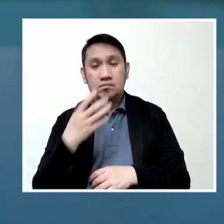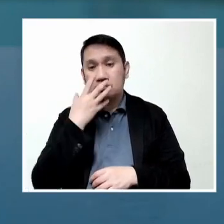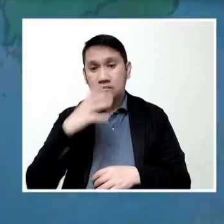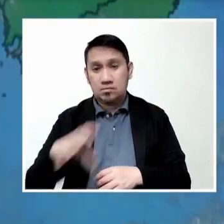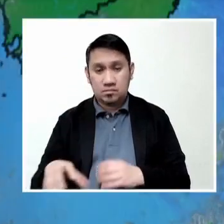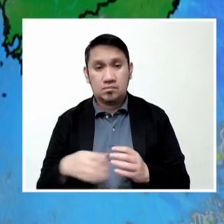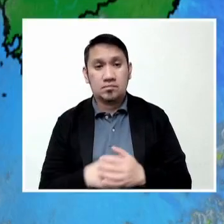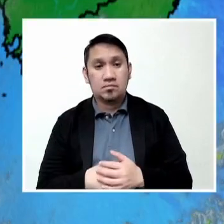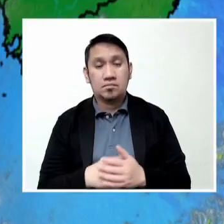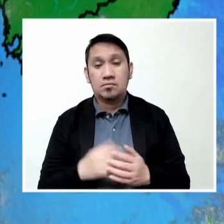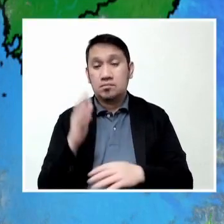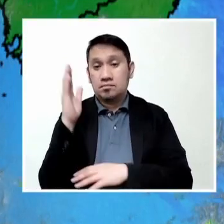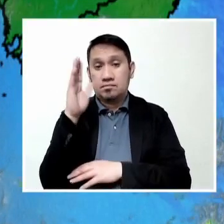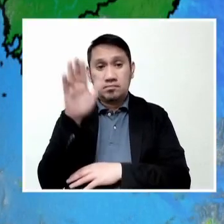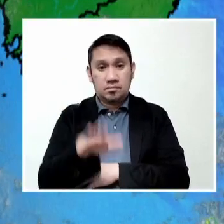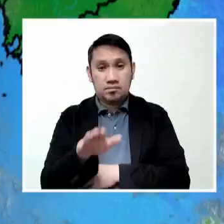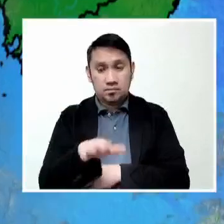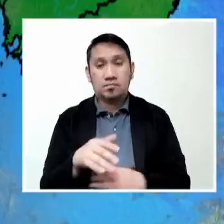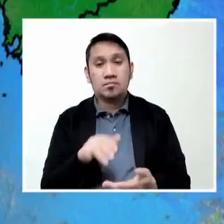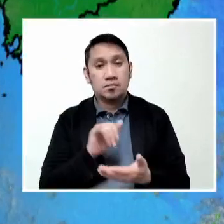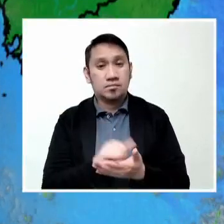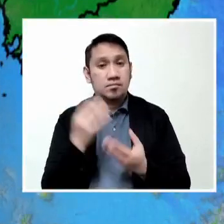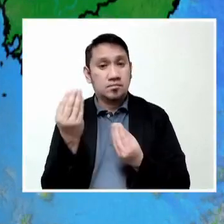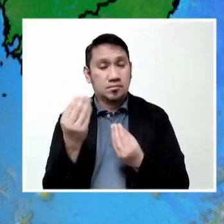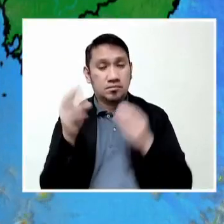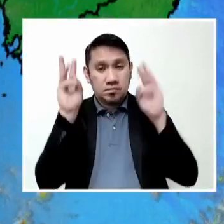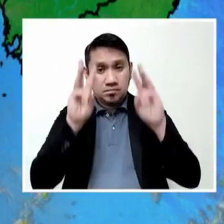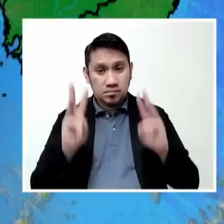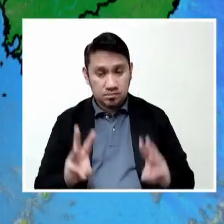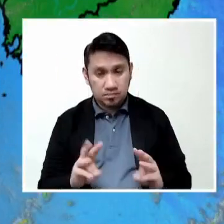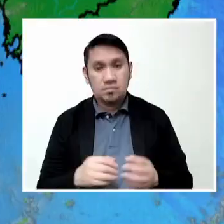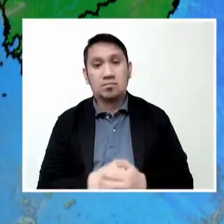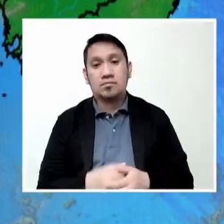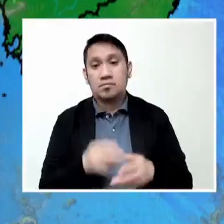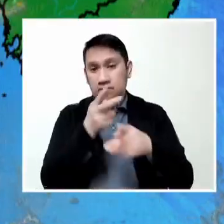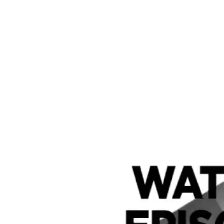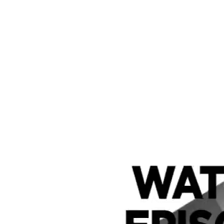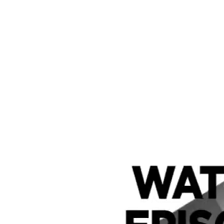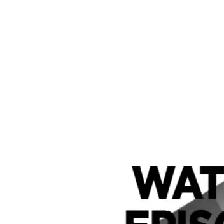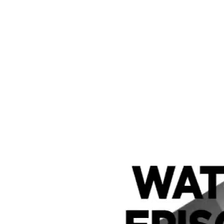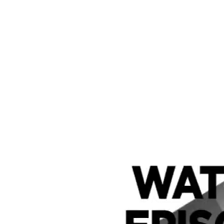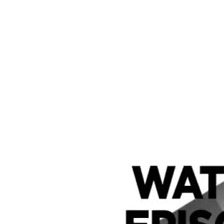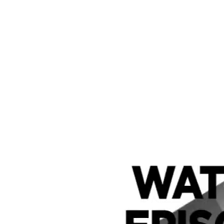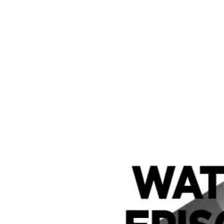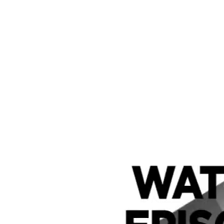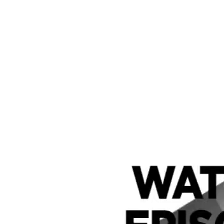hapon. Yan po ang update sa lagay ng panahon. Ako po si Ariel Rojas. Ingat, kapamilya!